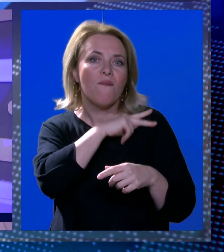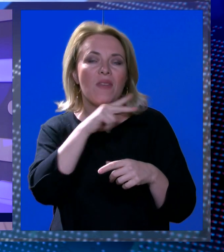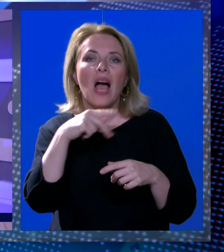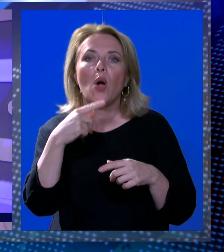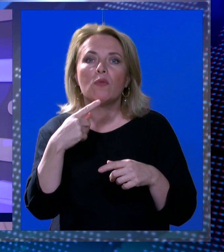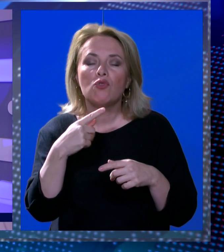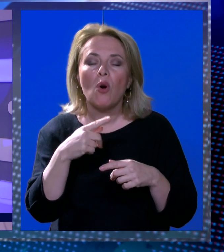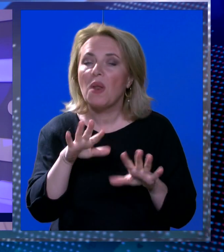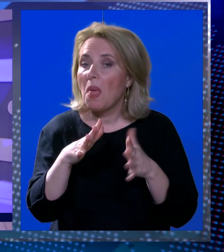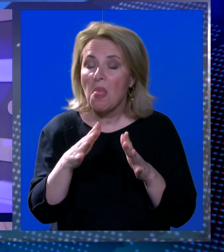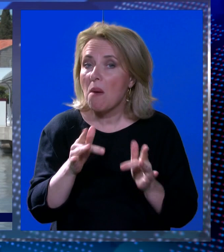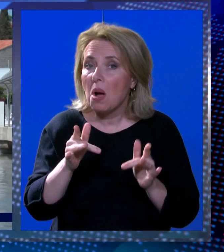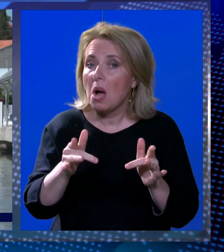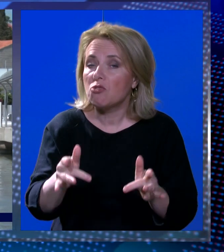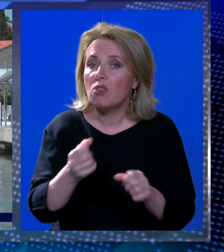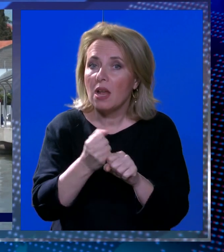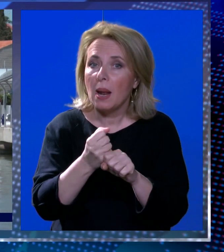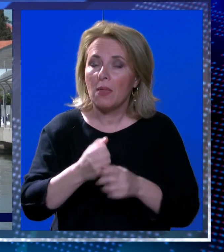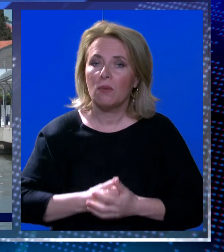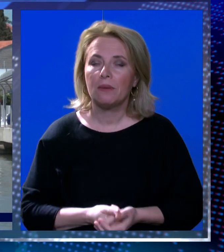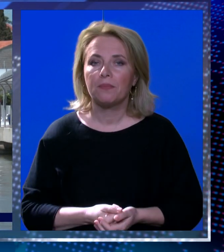radova nema.